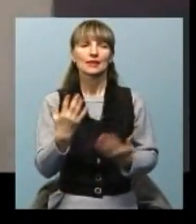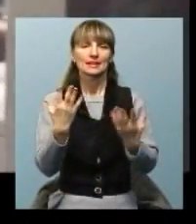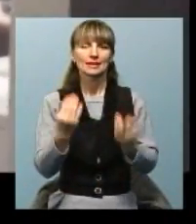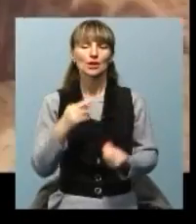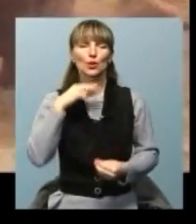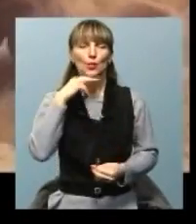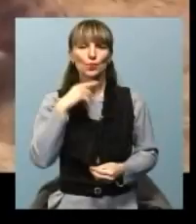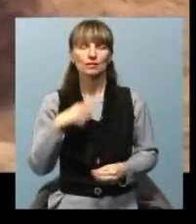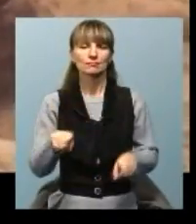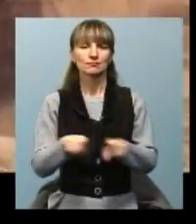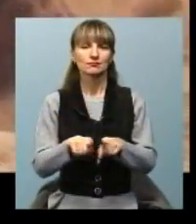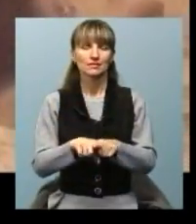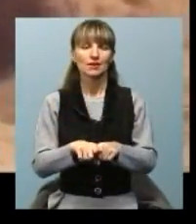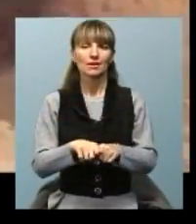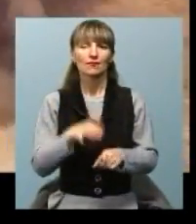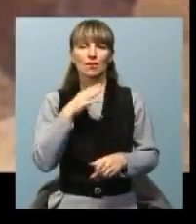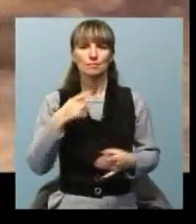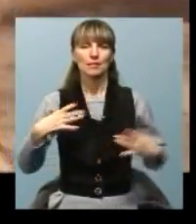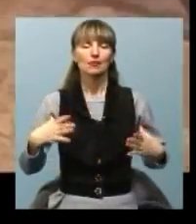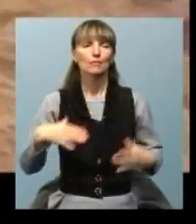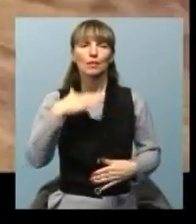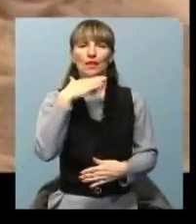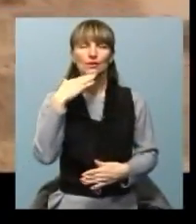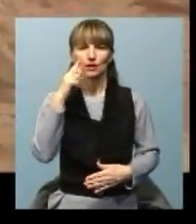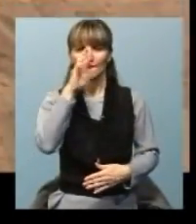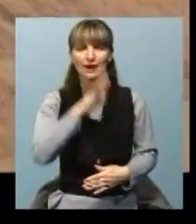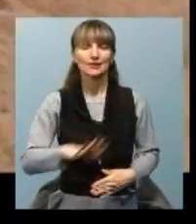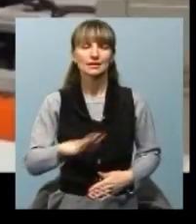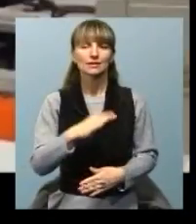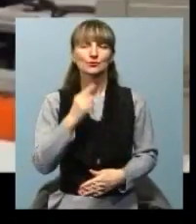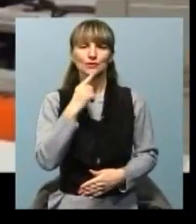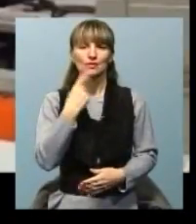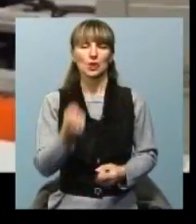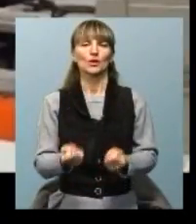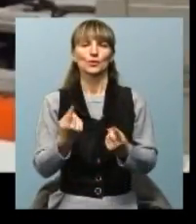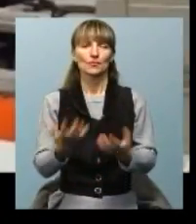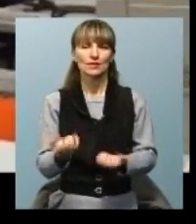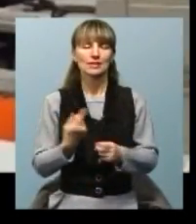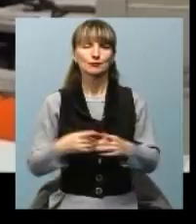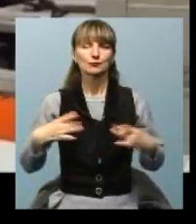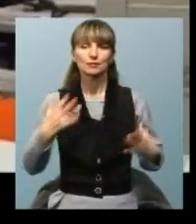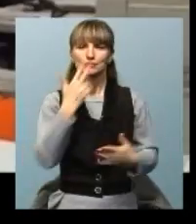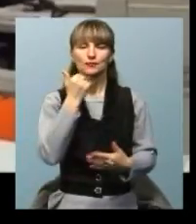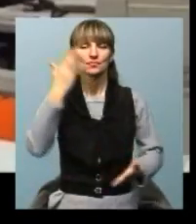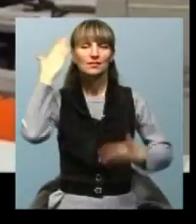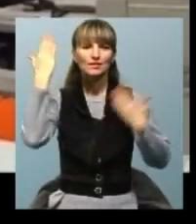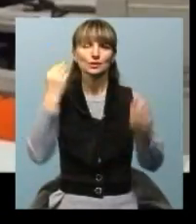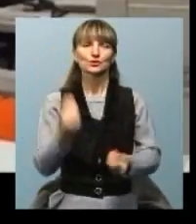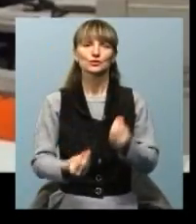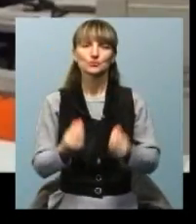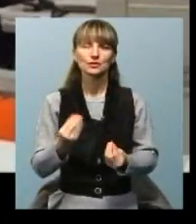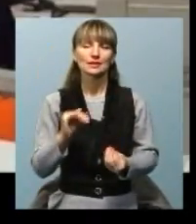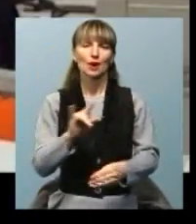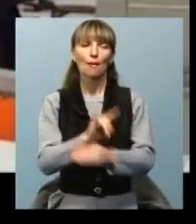з однаковим успіхом відзначають у багатьох країнах. Важко сказати, звідки походить це свято. Звичай веселитися, жартувати